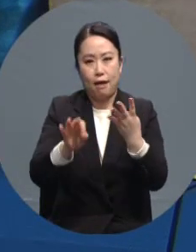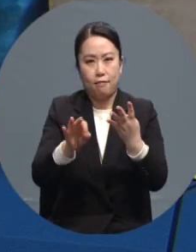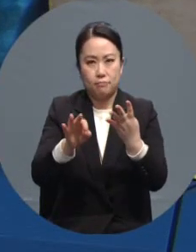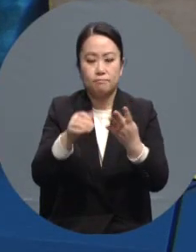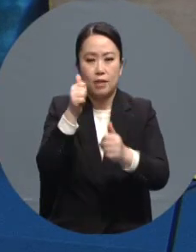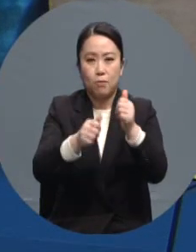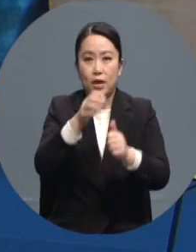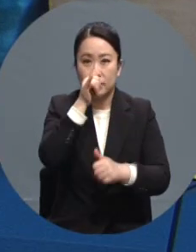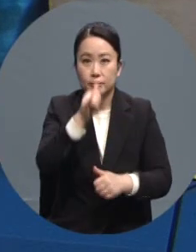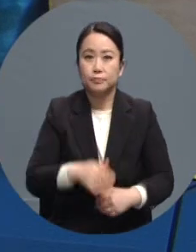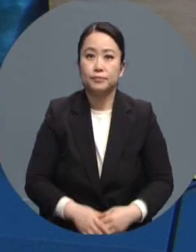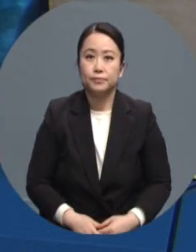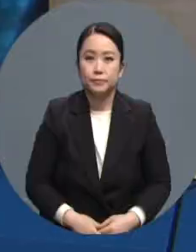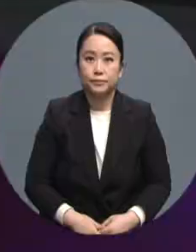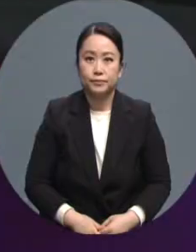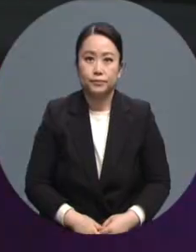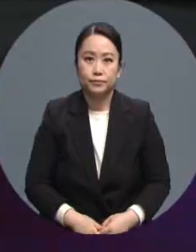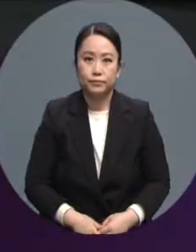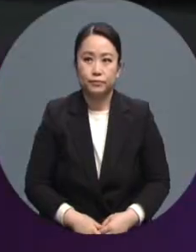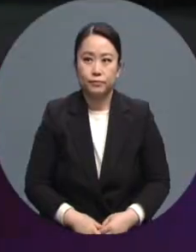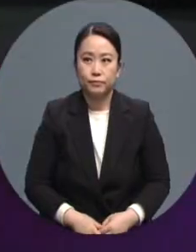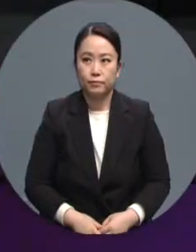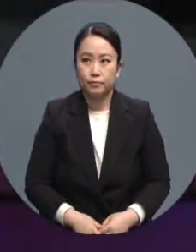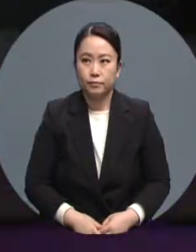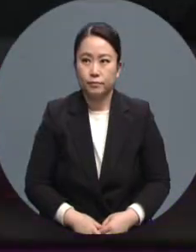기자가 보도합니다.